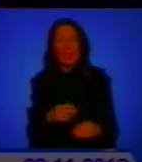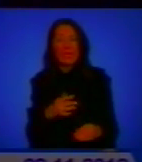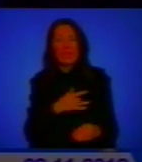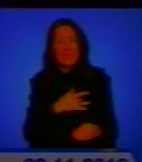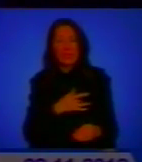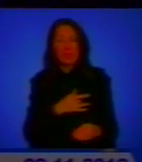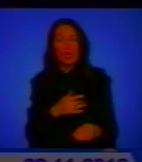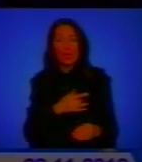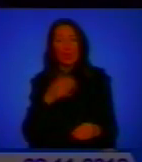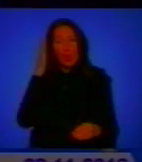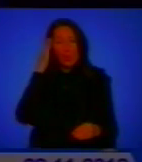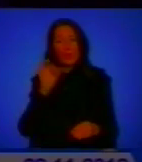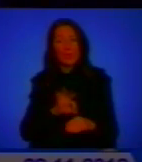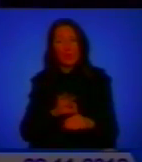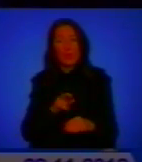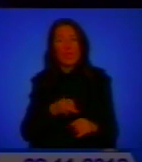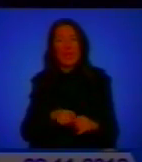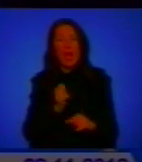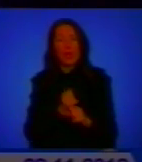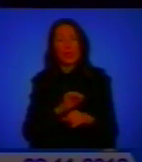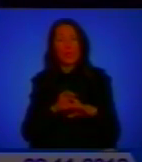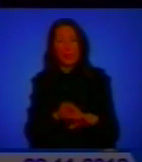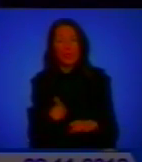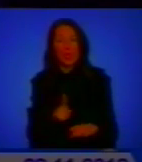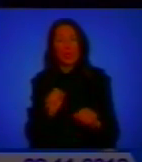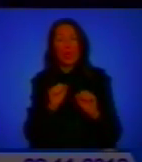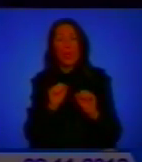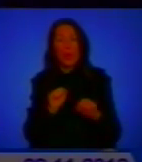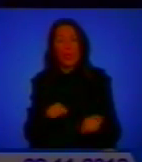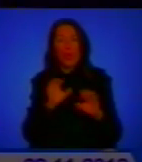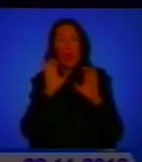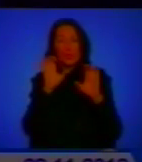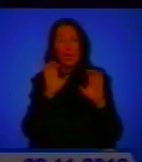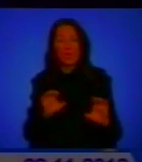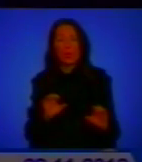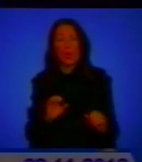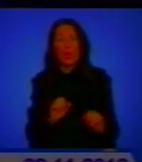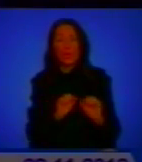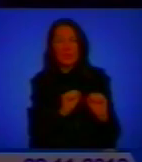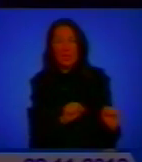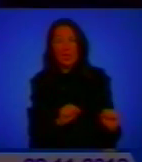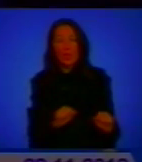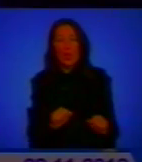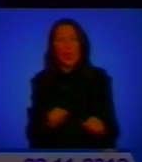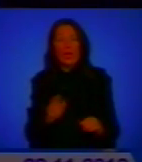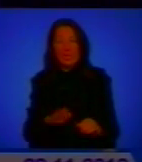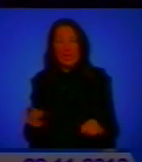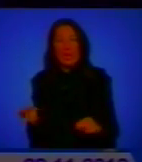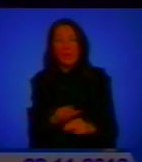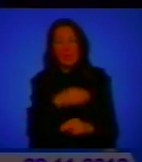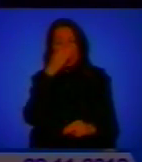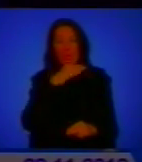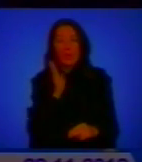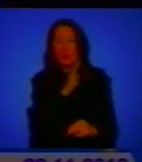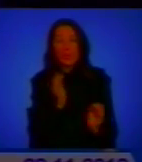судинно-мозкових захворювань? І яка робота проводиться щодо правового захисту дітей, позбавлених батьківського піклування? Ці питання обговорили